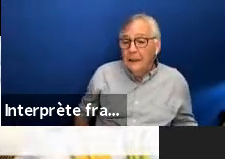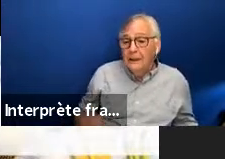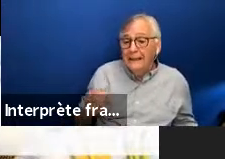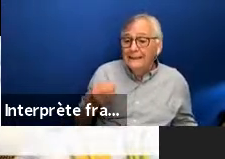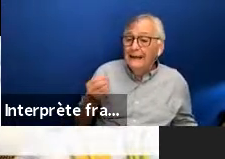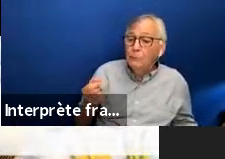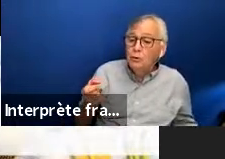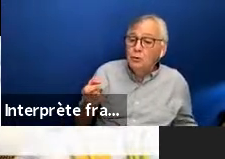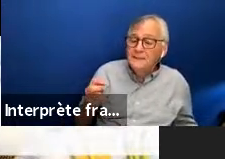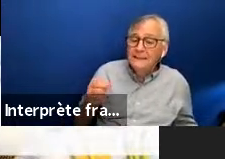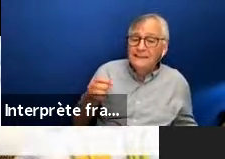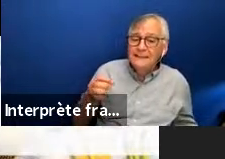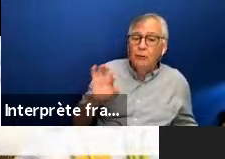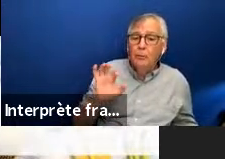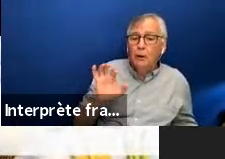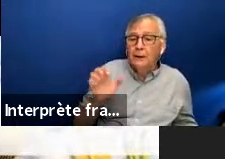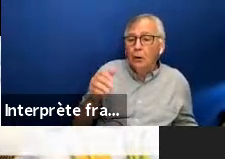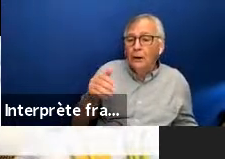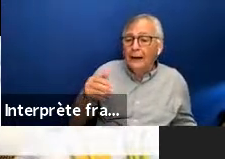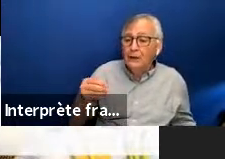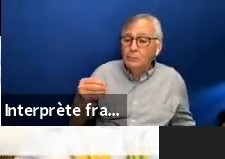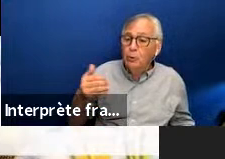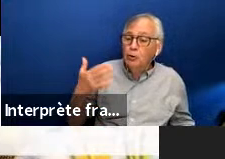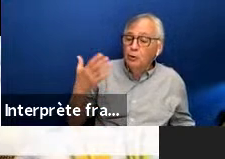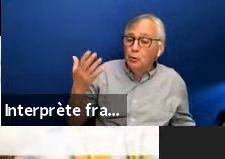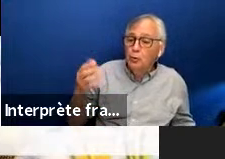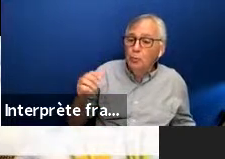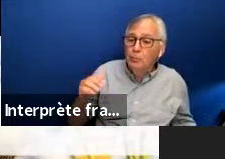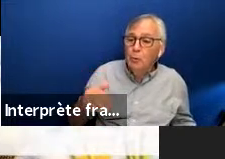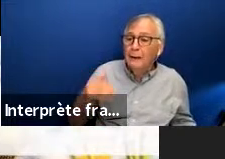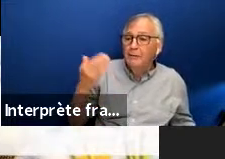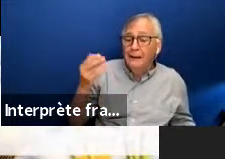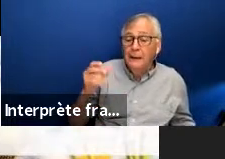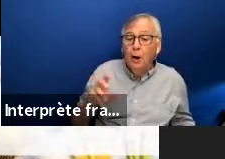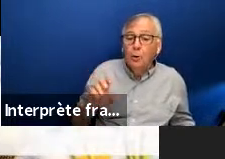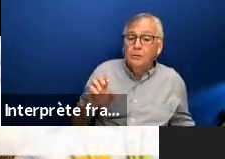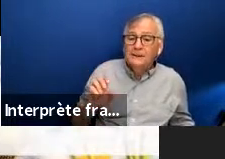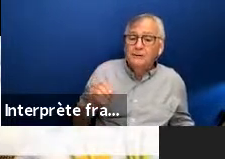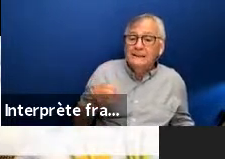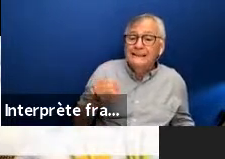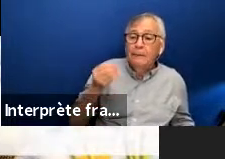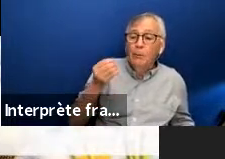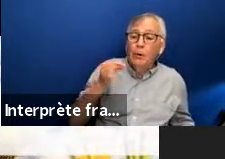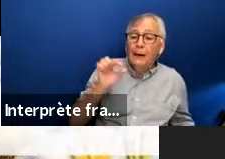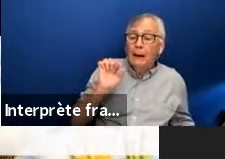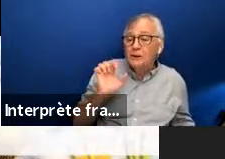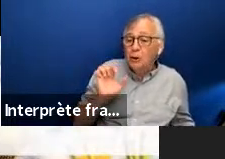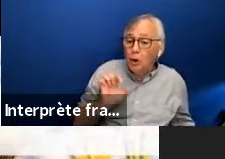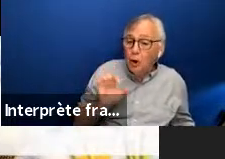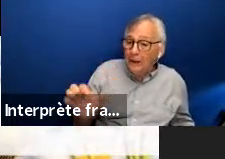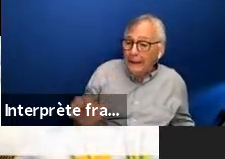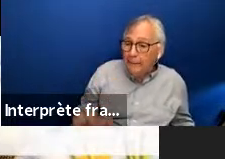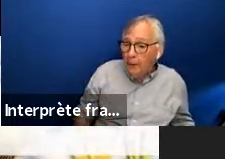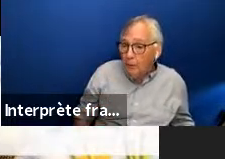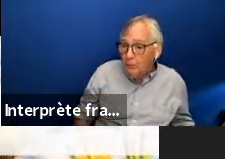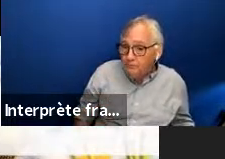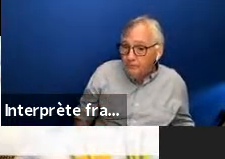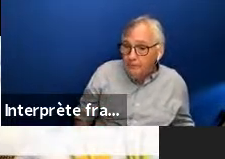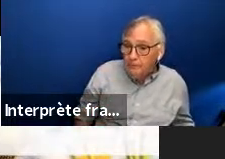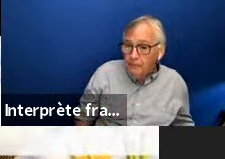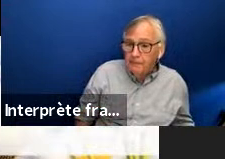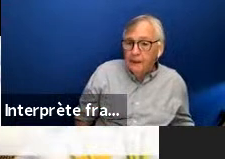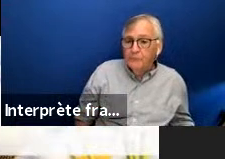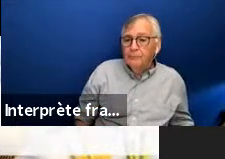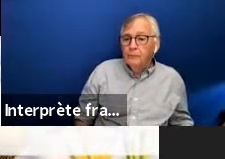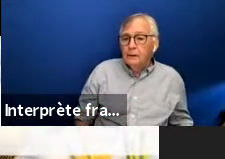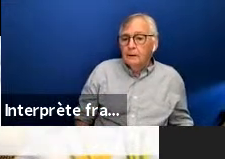Aussi, les termes utilisés, si vous prenez un langage plus soutenu, plus élevé, ou si vous dites des mots que la personne ne connaît pas.